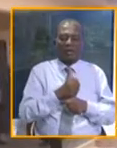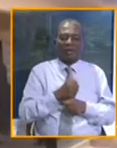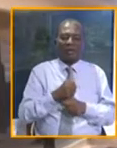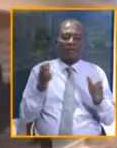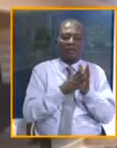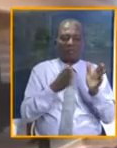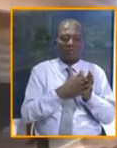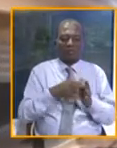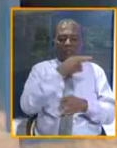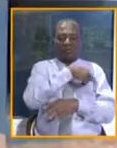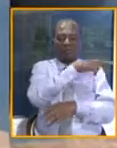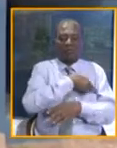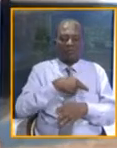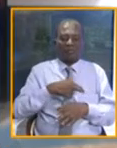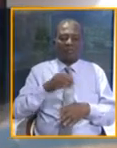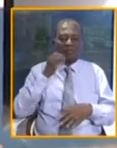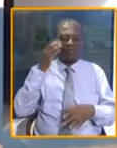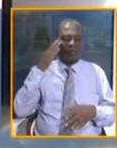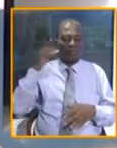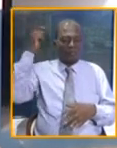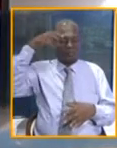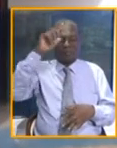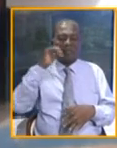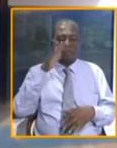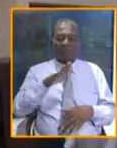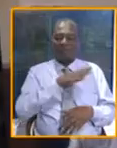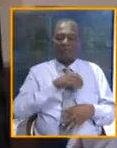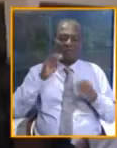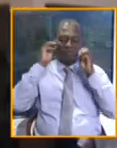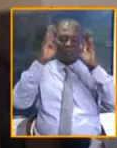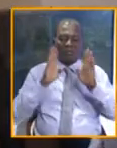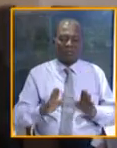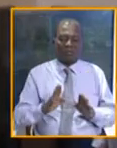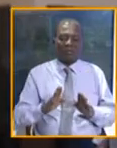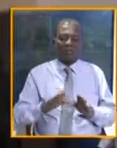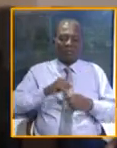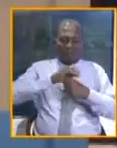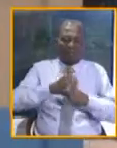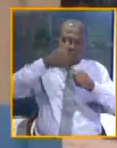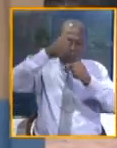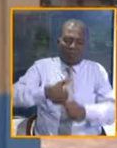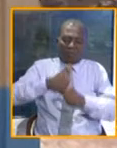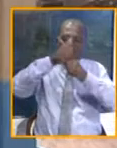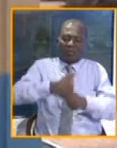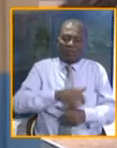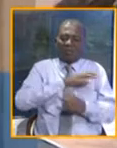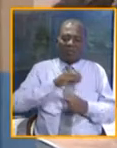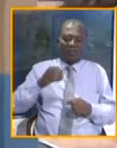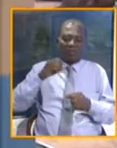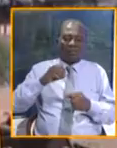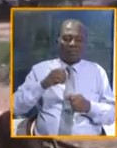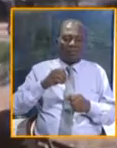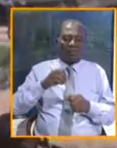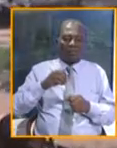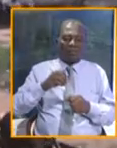Des écoles, des centres de santé, des logements de sages-femmes et des maîtres, des pompes hydrauliques villageoises améliorées ou à motricité